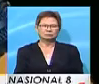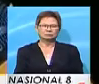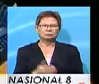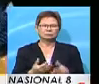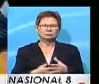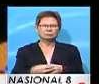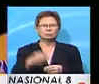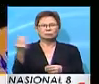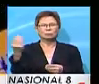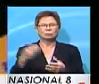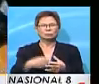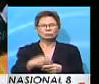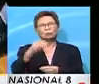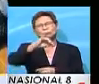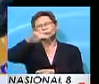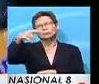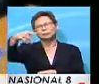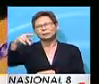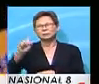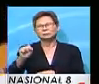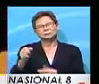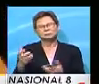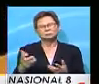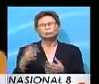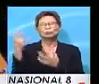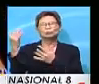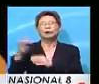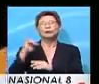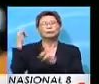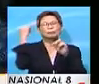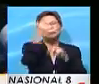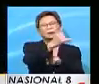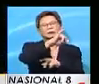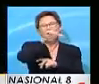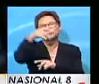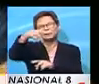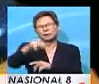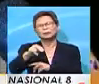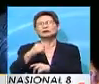keluar jpn asik cakap tunggu tunggu